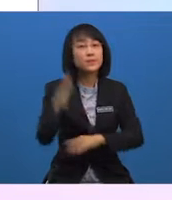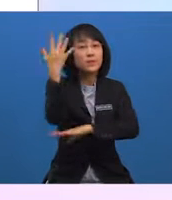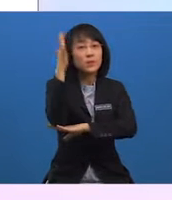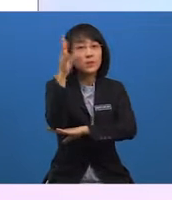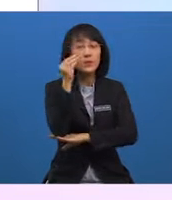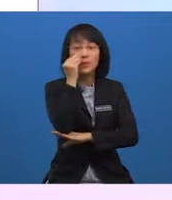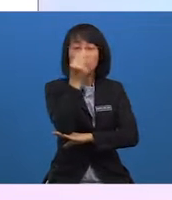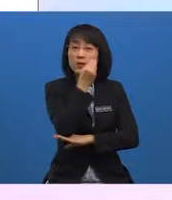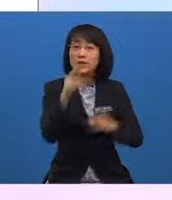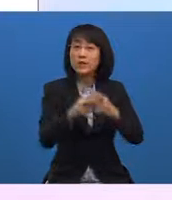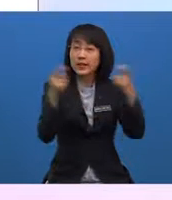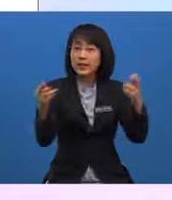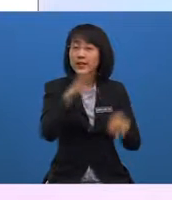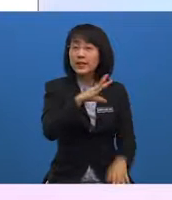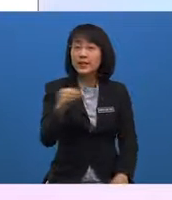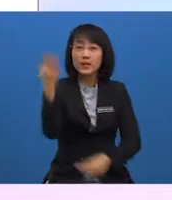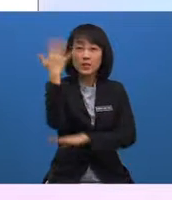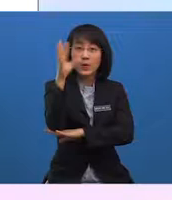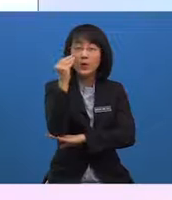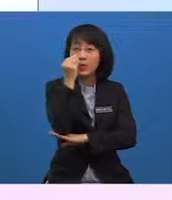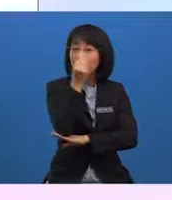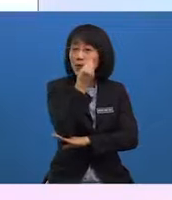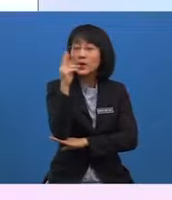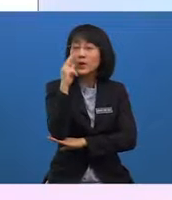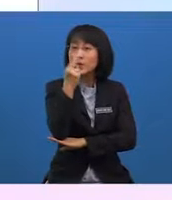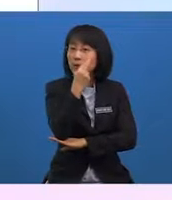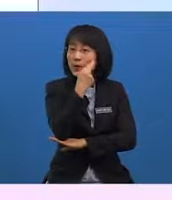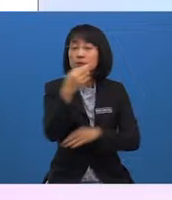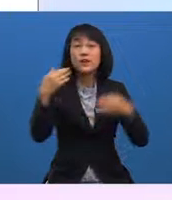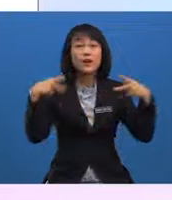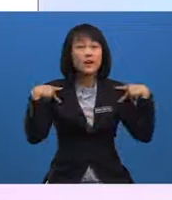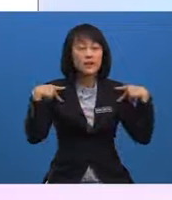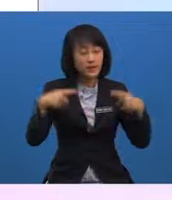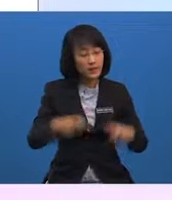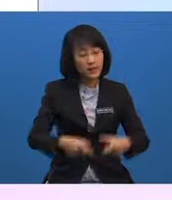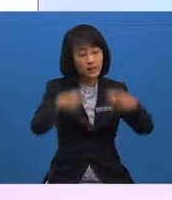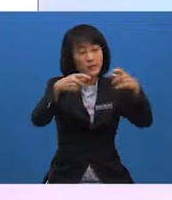Pokok bunga raya dan pokok bunga ros mempunyai batang berkayu.